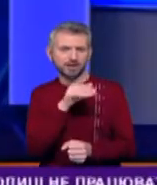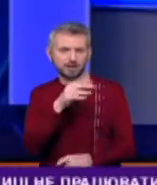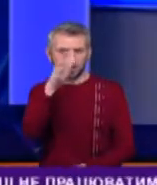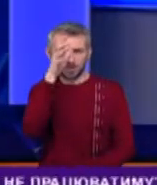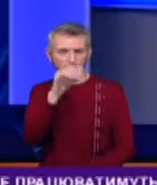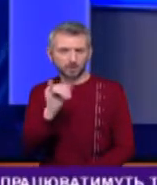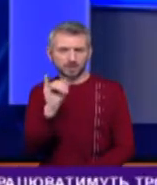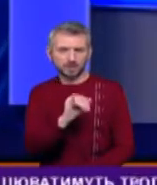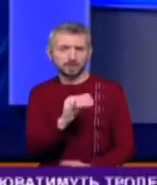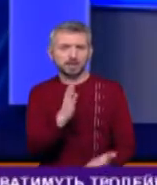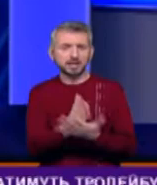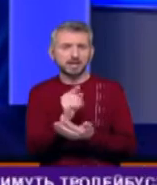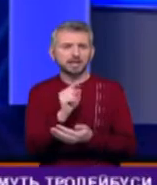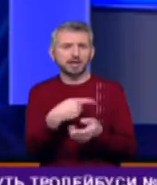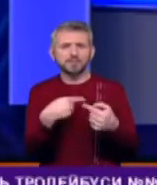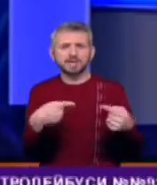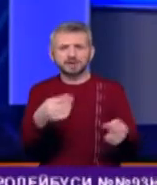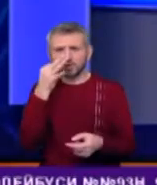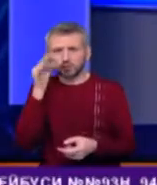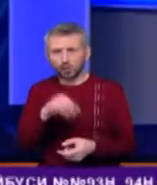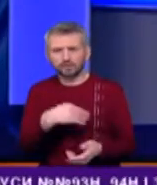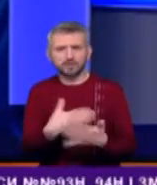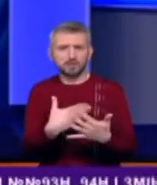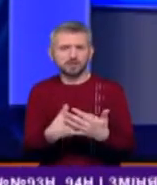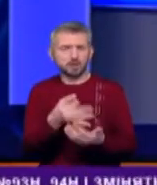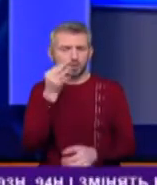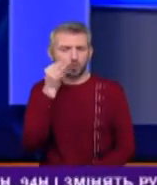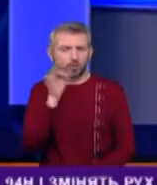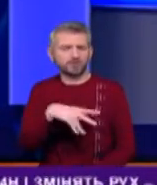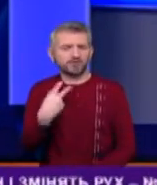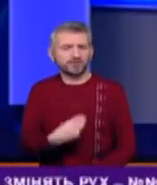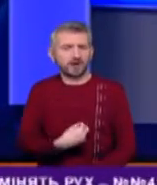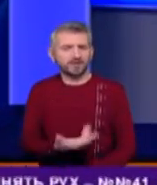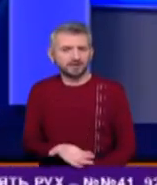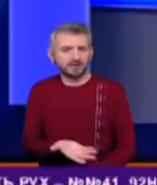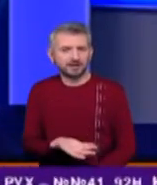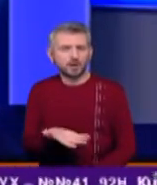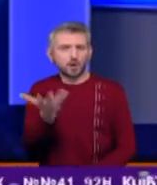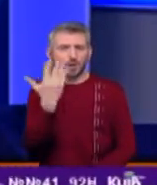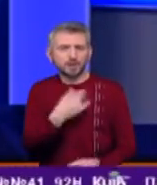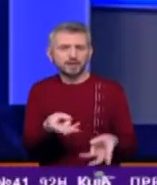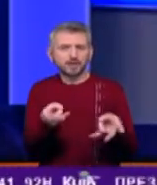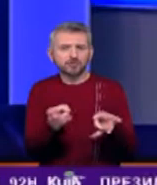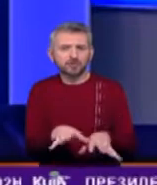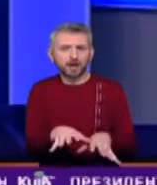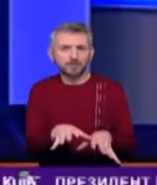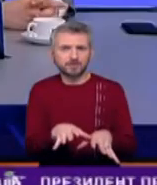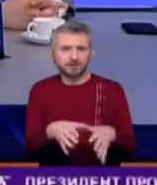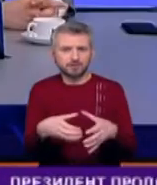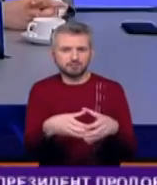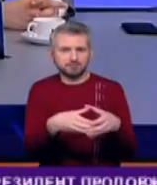І є там різний досвід. Наприклад, досвід Франції, коли залишається такий